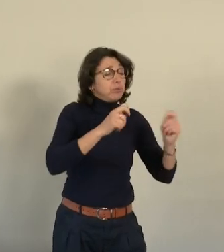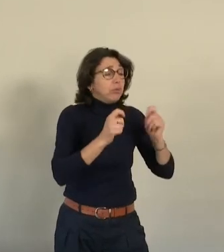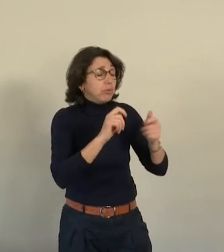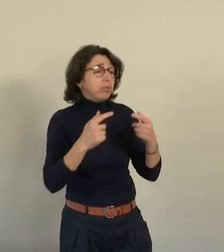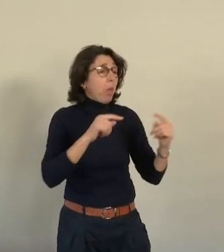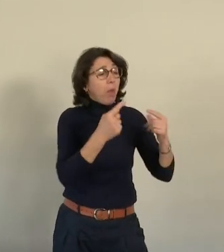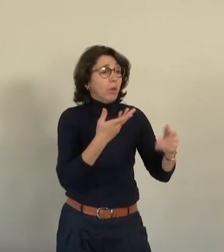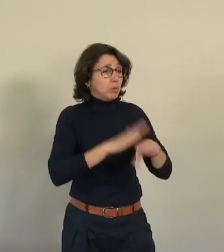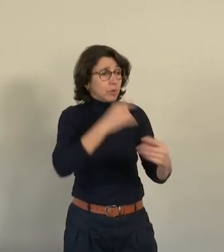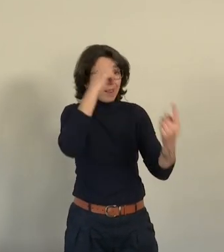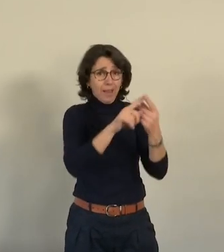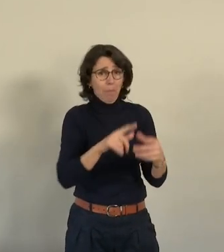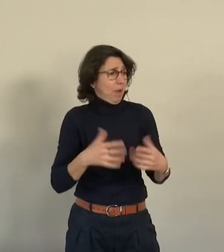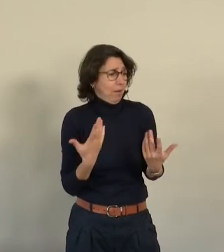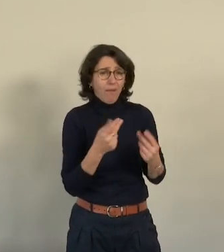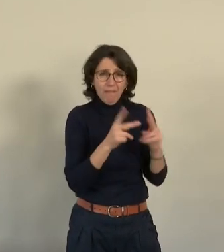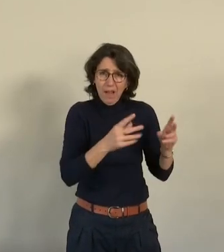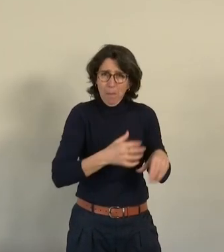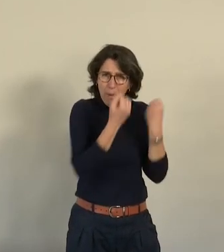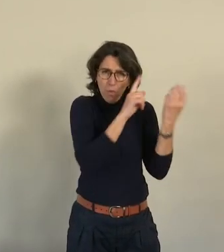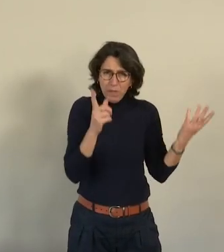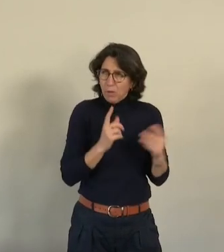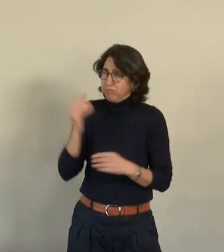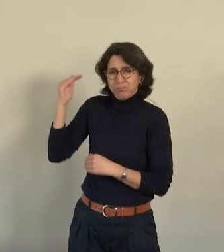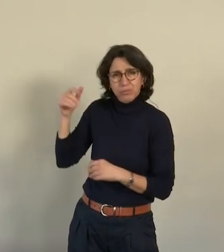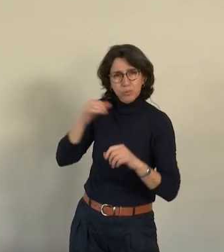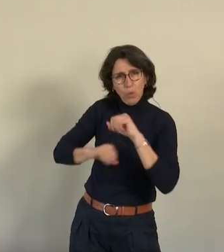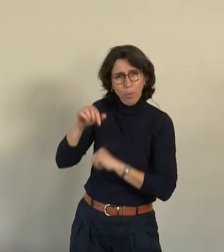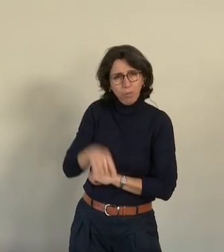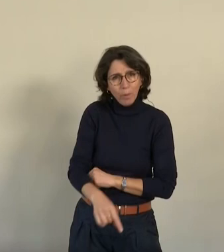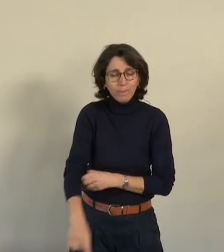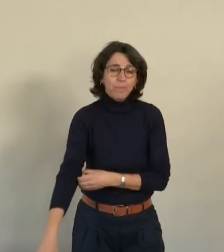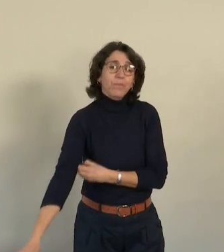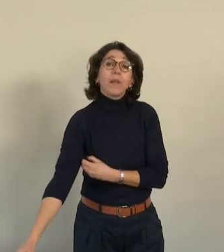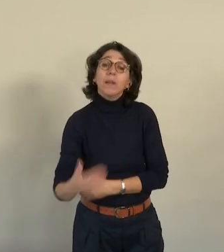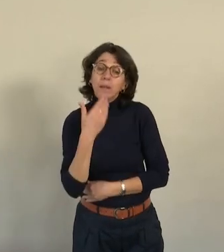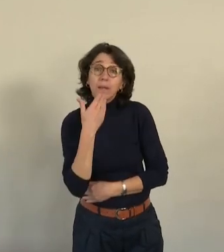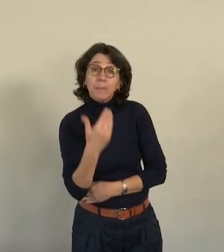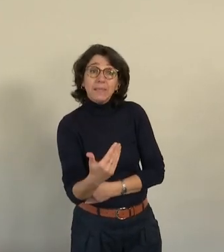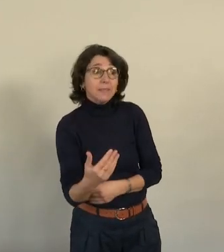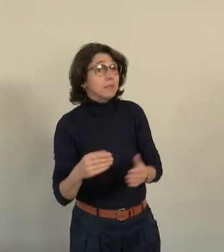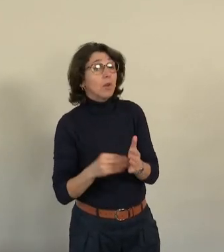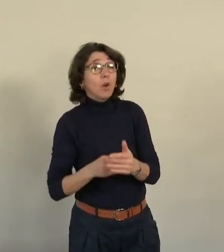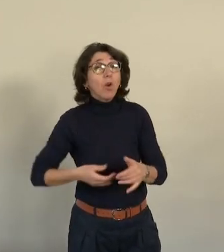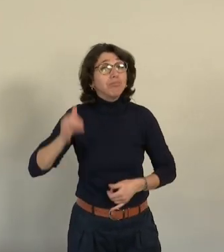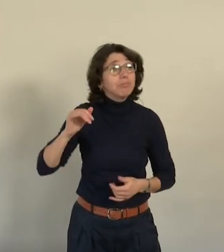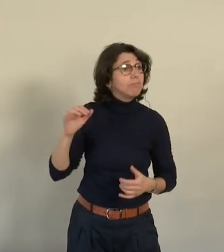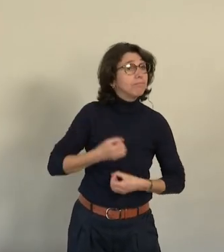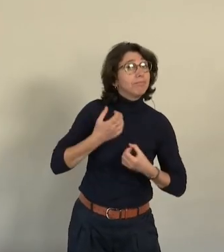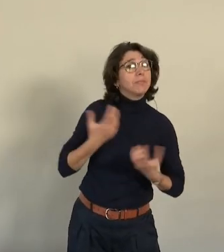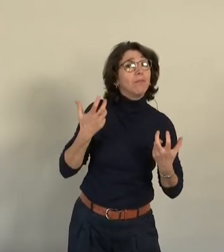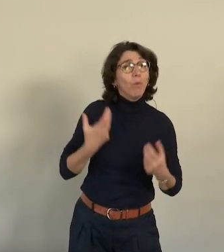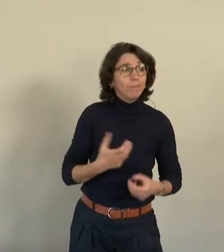des sujets qui ne sont pas de la compétence de la ville merci y a-t-il d'autres prises de parole oui